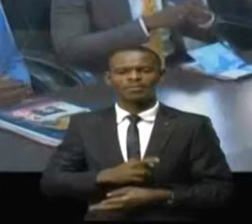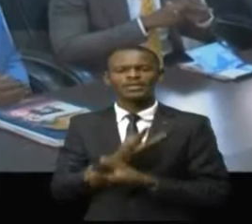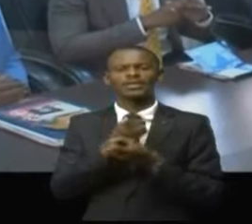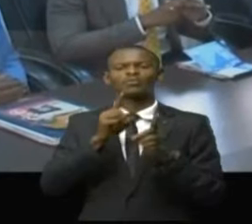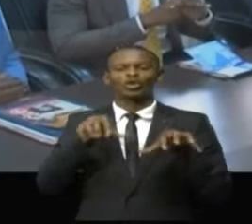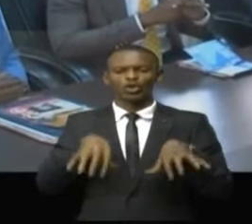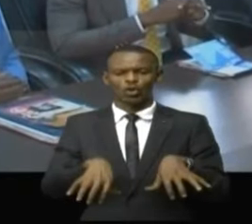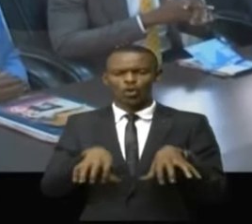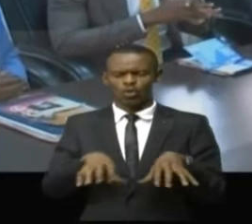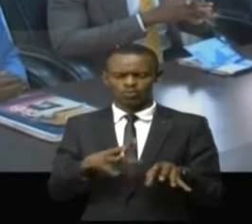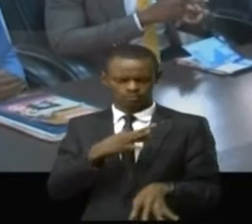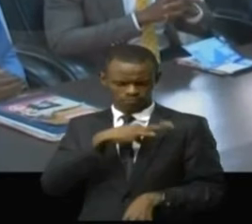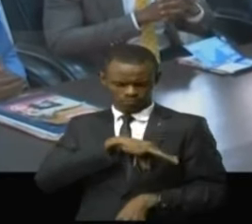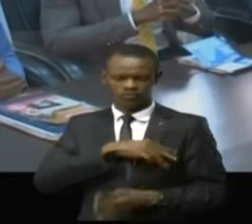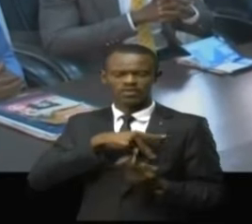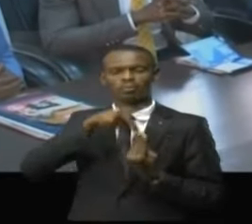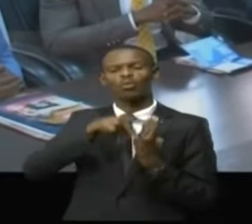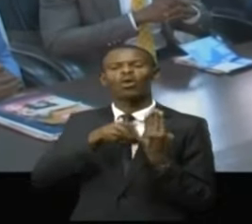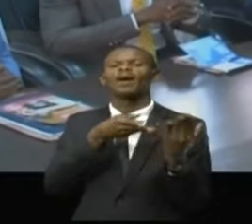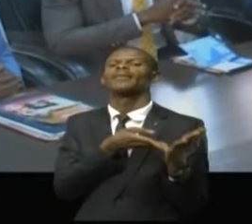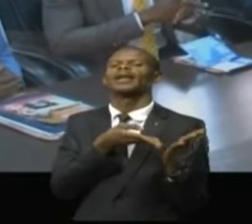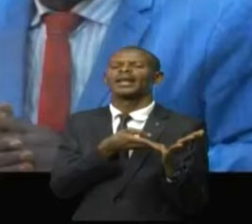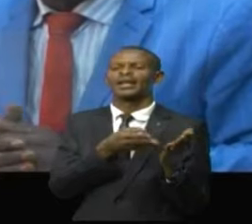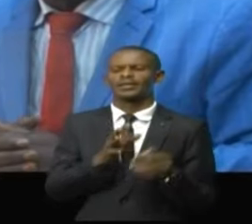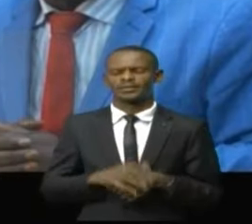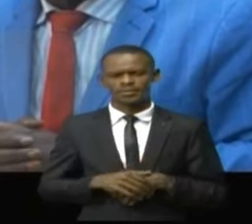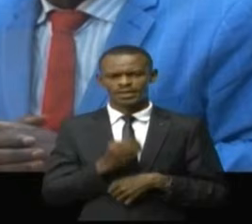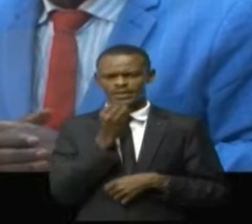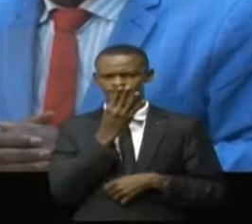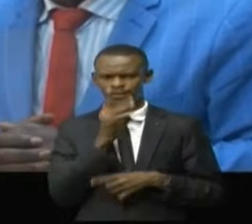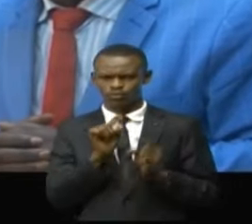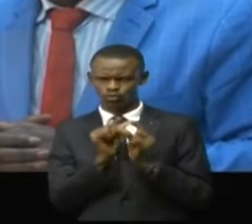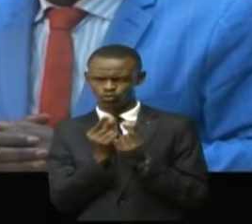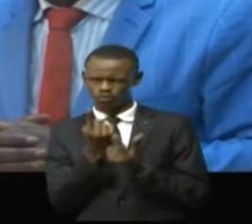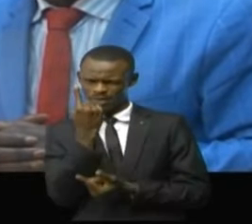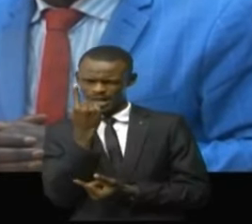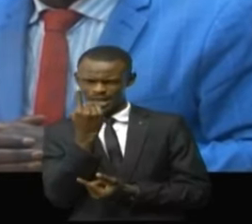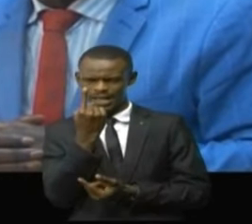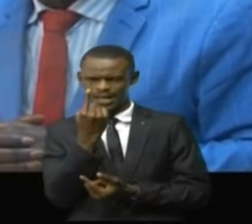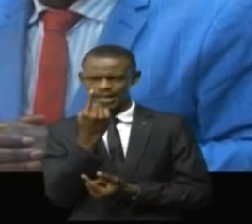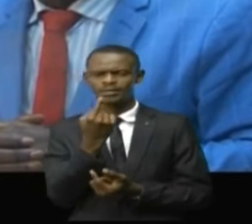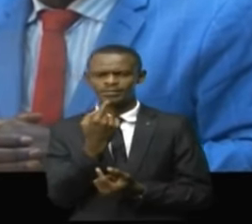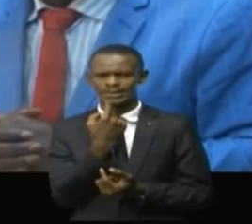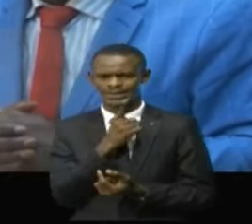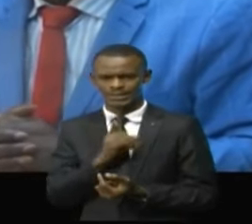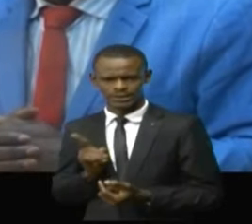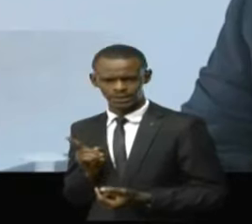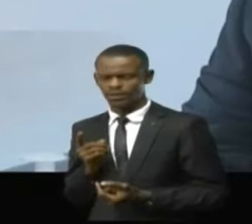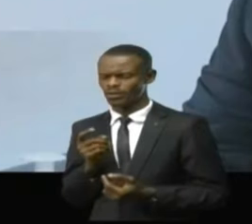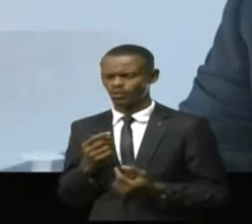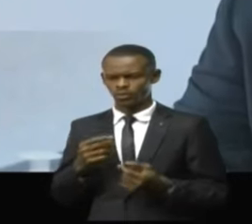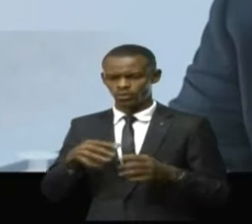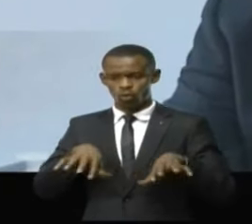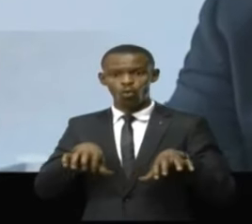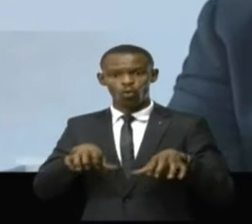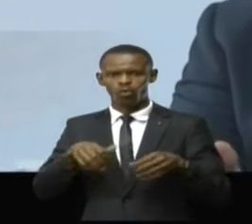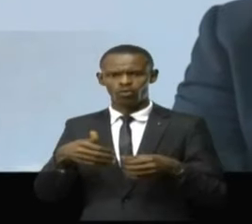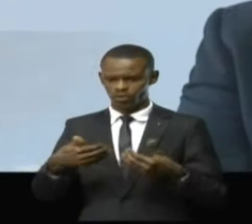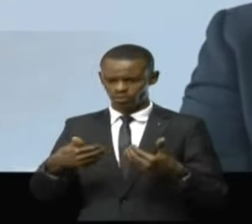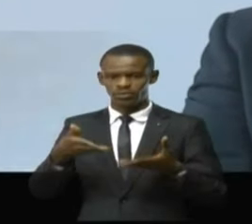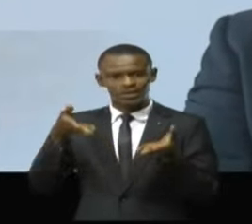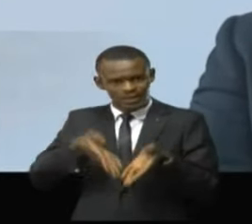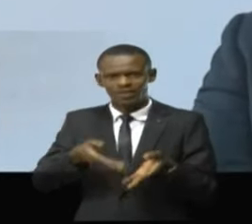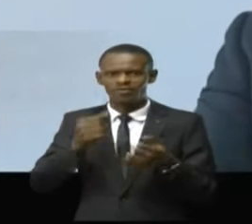programme. Quant à la plateforme 50 Maweps, le Congo regorge un nombre important de femmes et filles